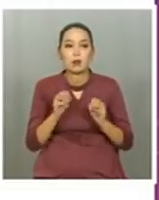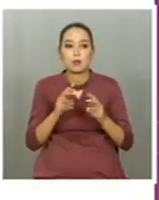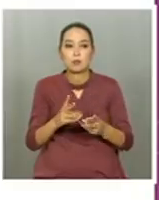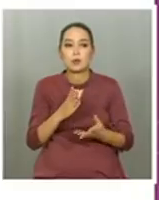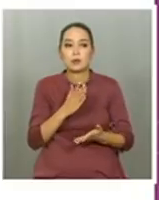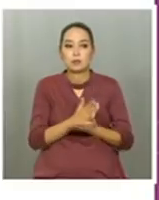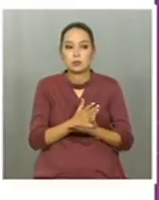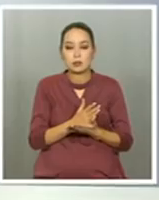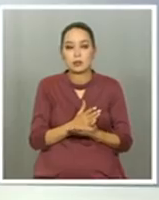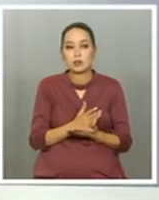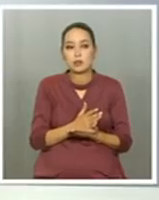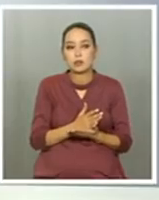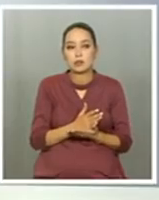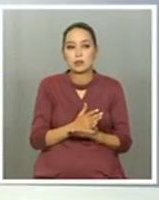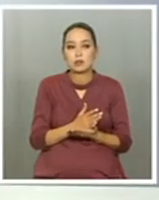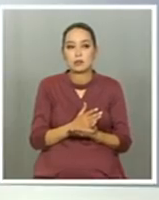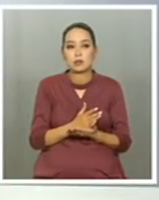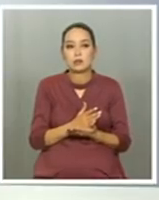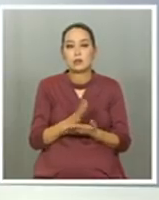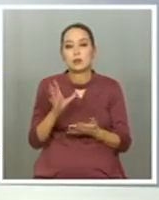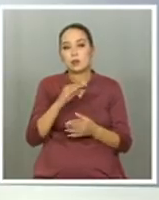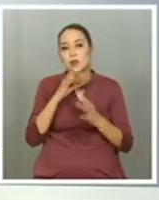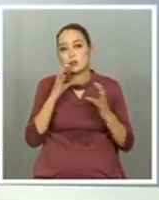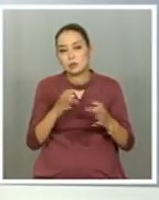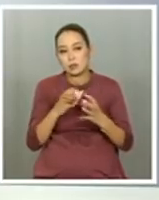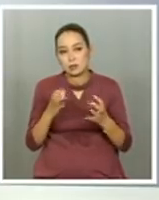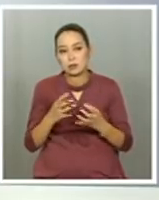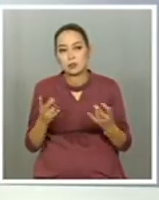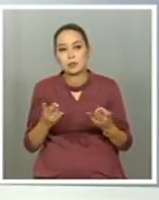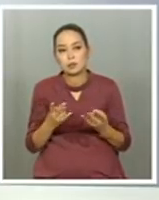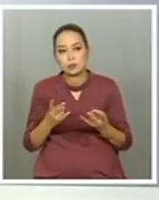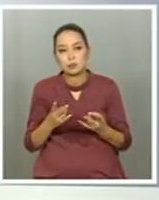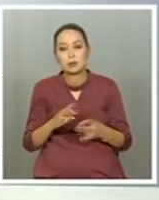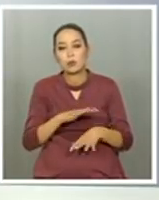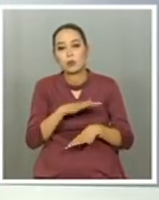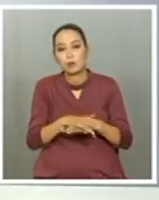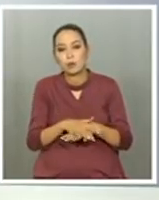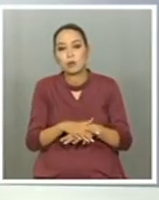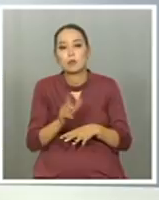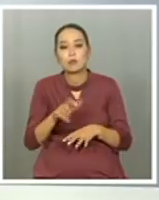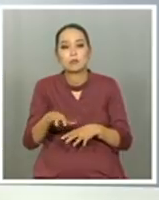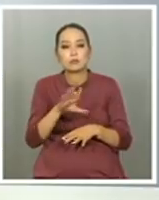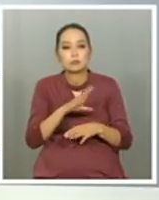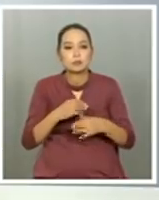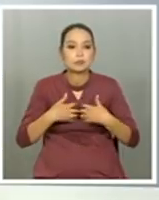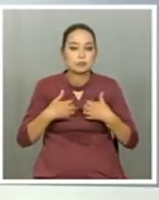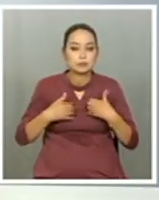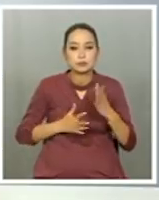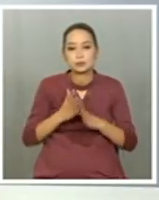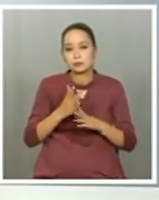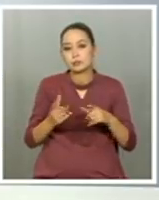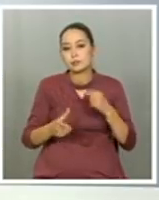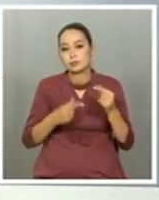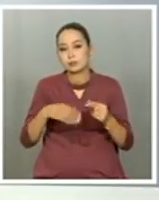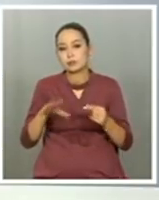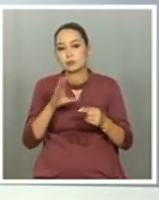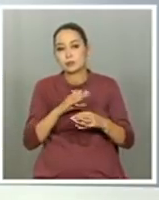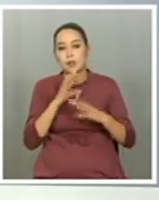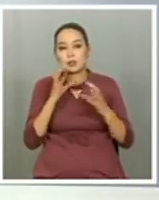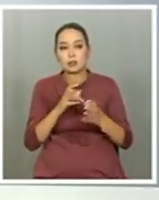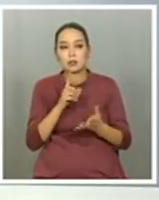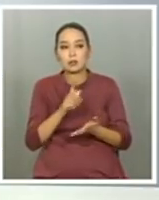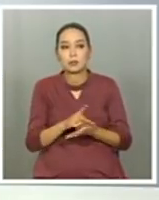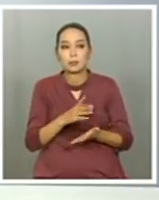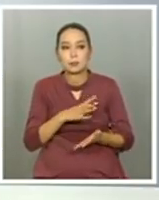қорғауға алдық, қызыл кітапқа енгіздік және қорықшыларда сақтаймыз. Мына солардың ең танымалдары, ол